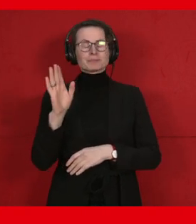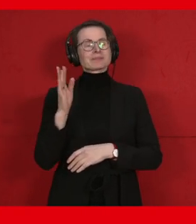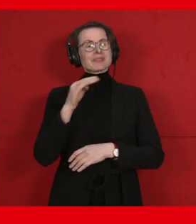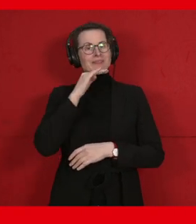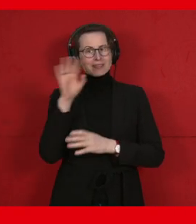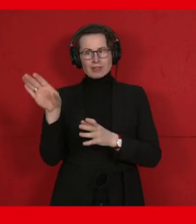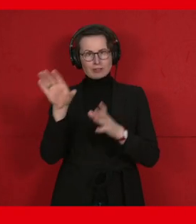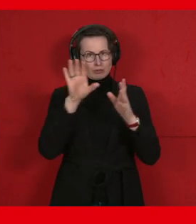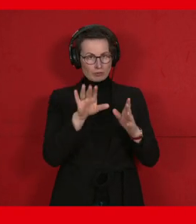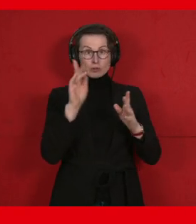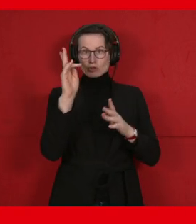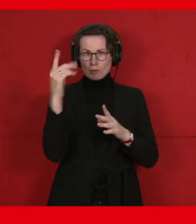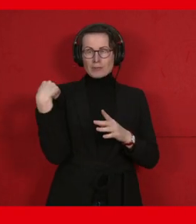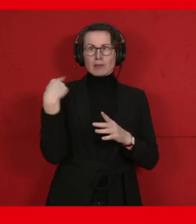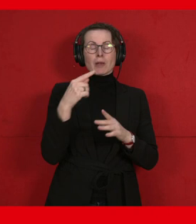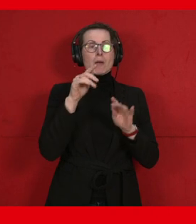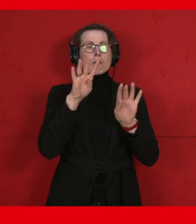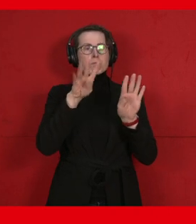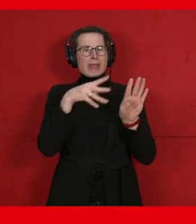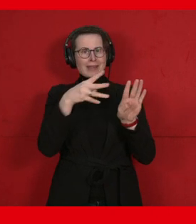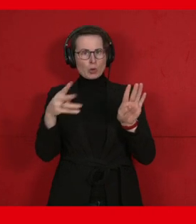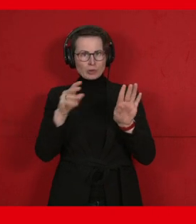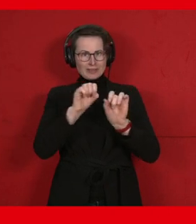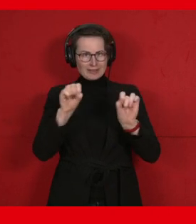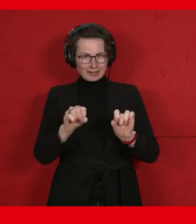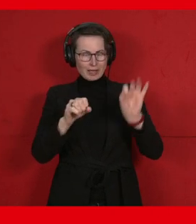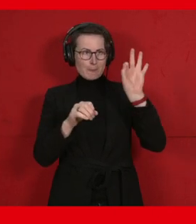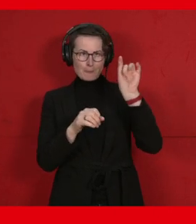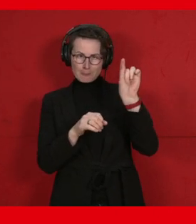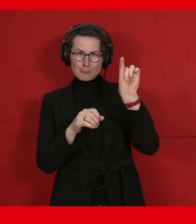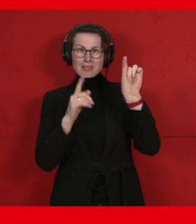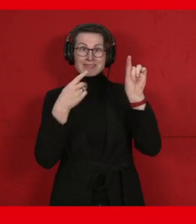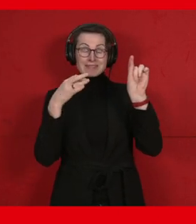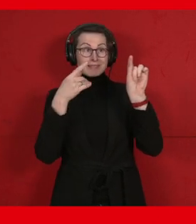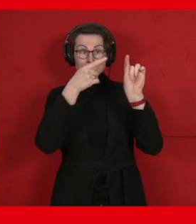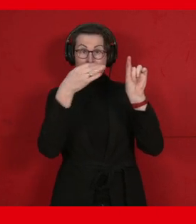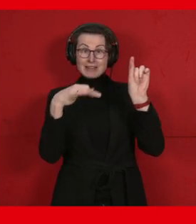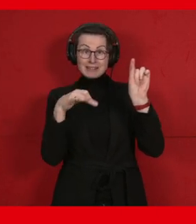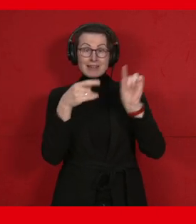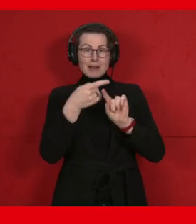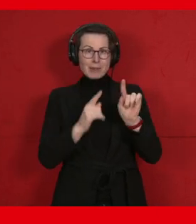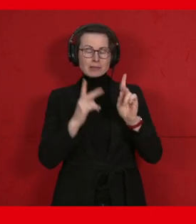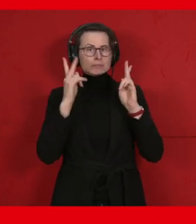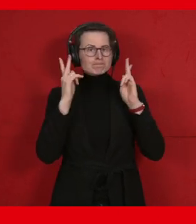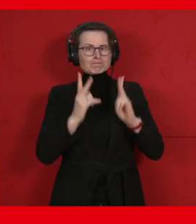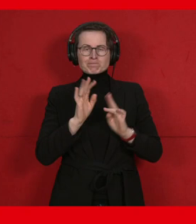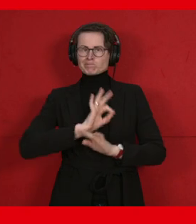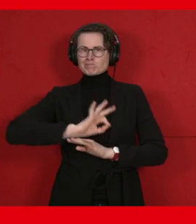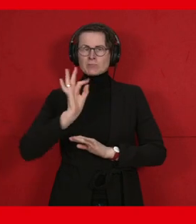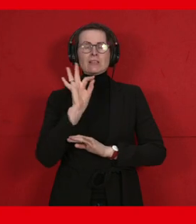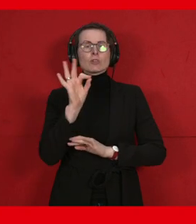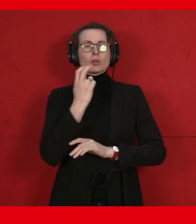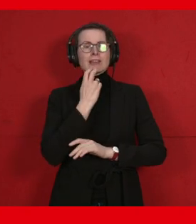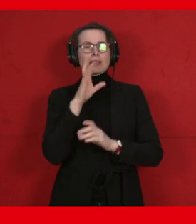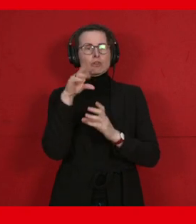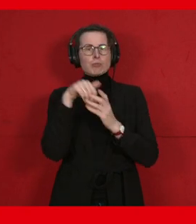das periodische System gucken, es gibt praktisch kein anderes Element, was sich so gut eignet, sagen wir mal, Energie zu speichern. Es ist